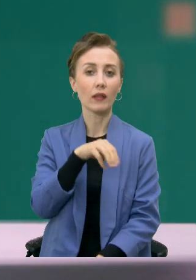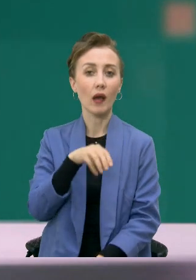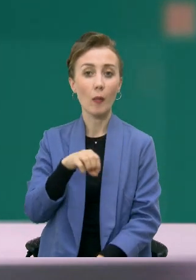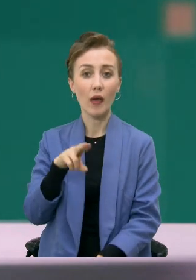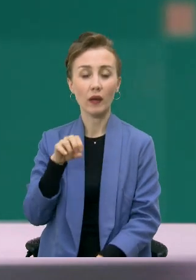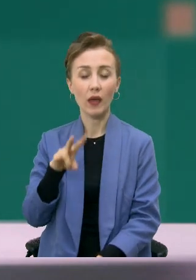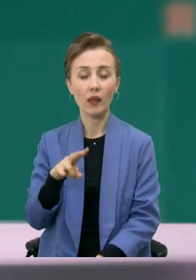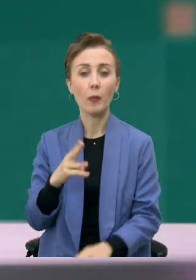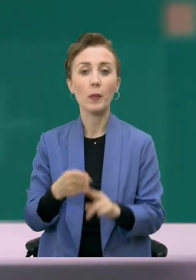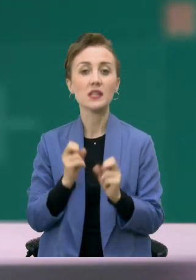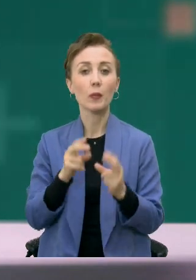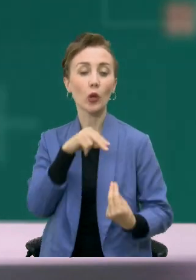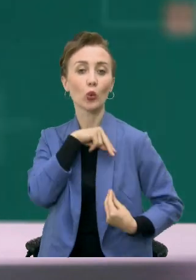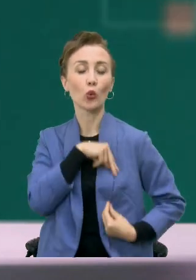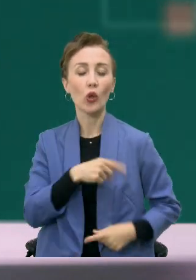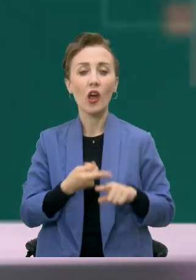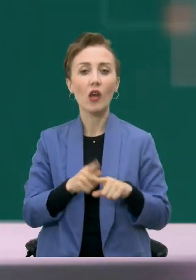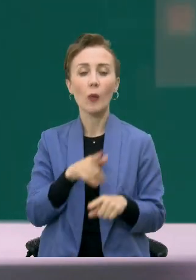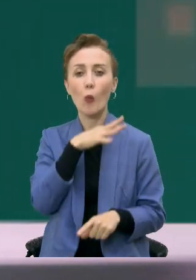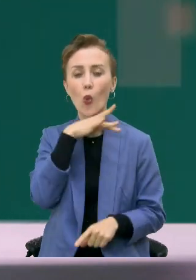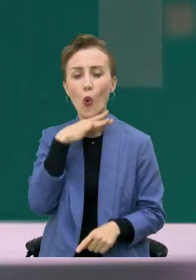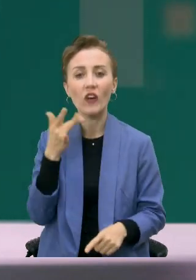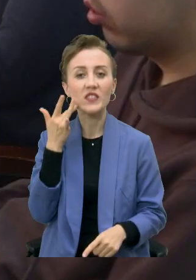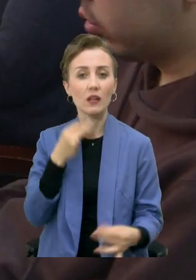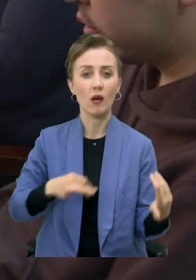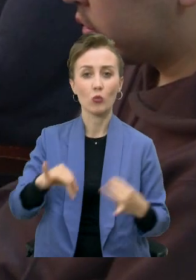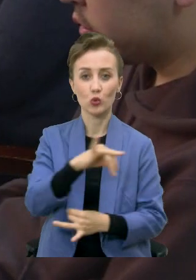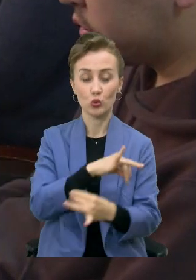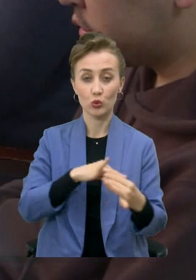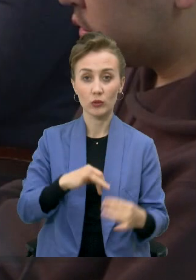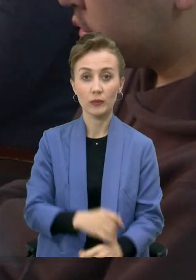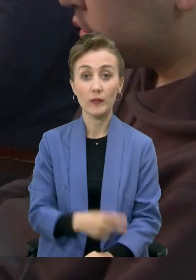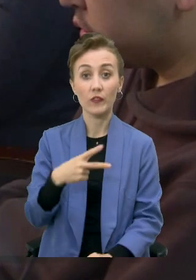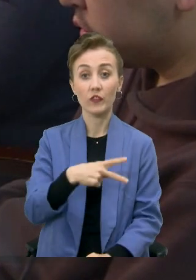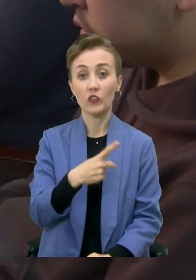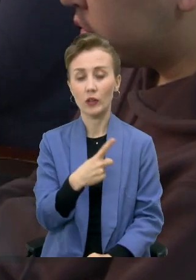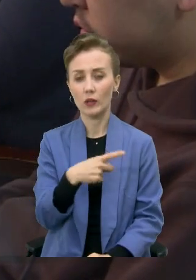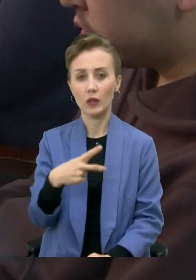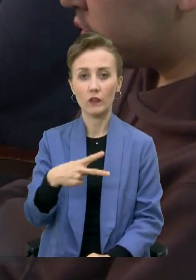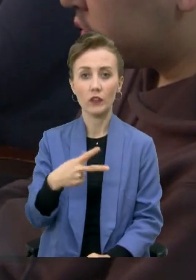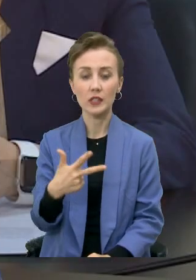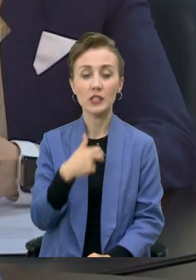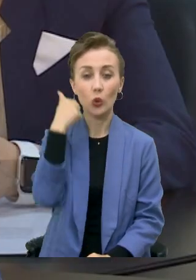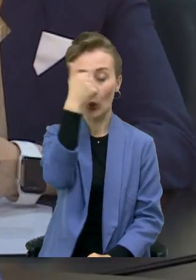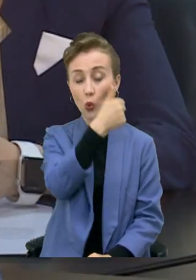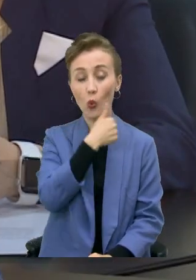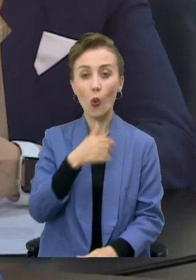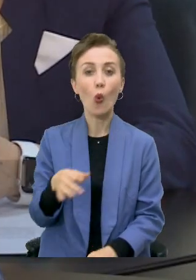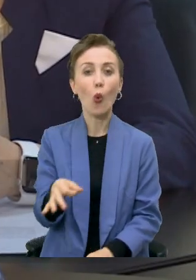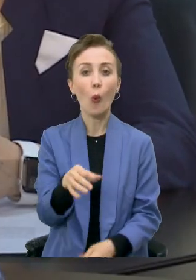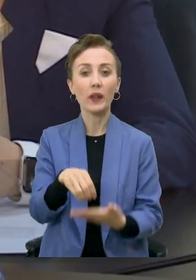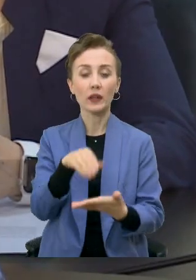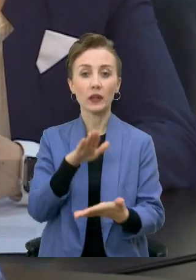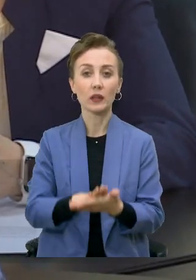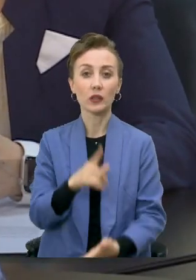труда является частым предметом обсуждения. С 2021 по 2023 год в регионе